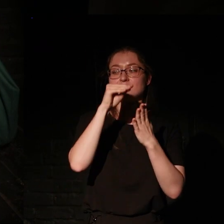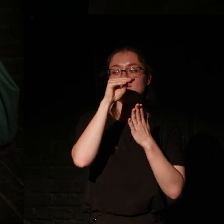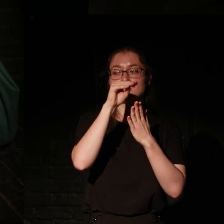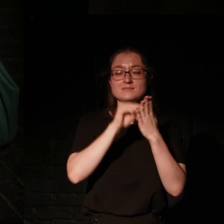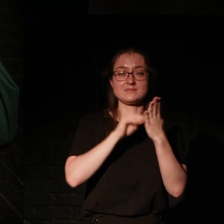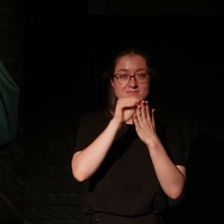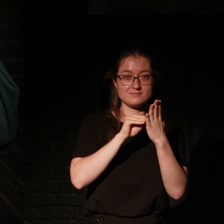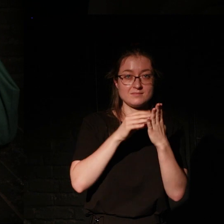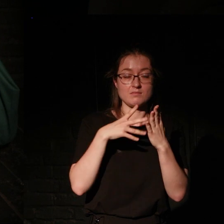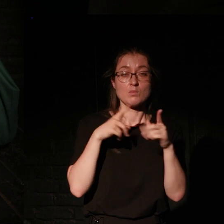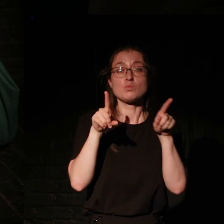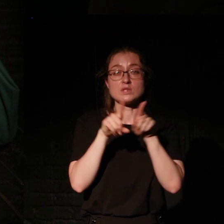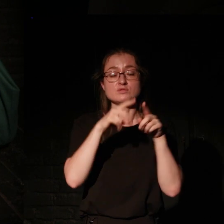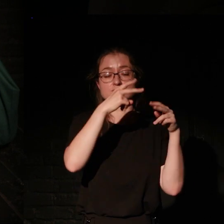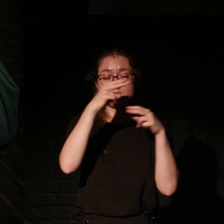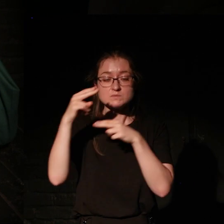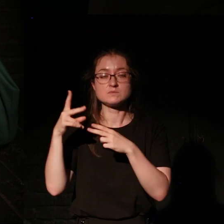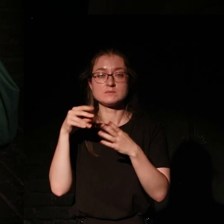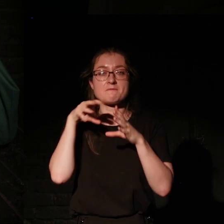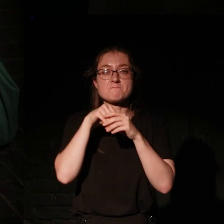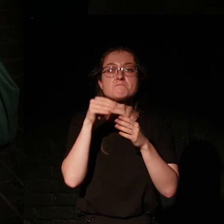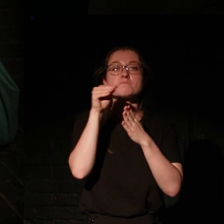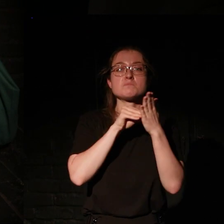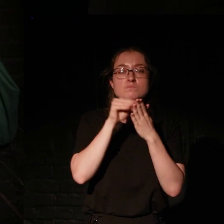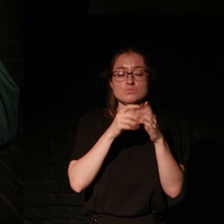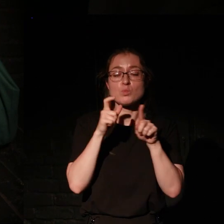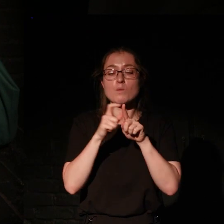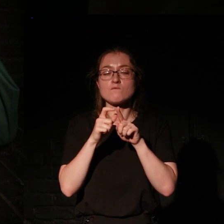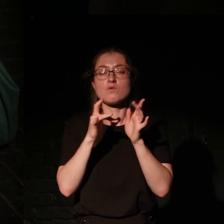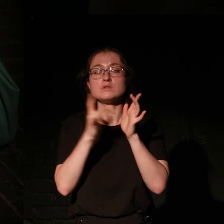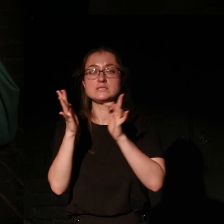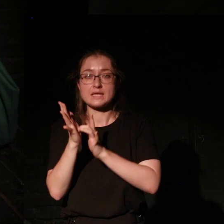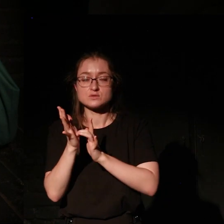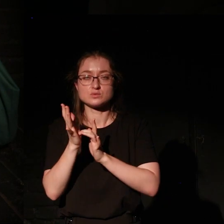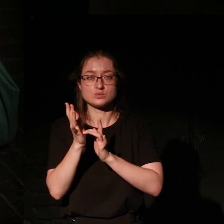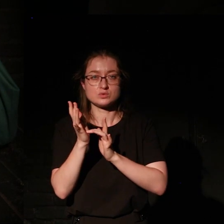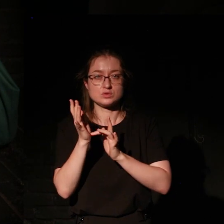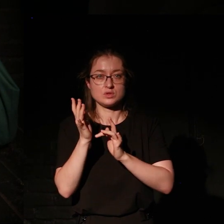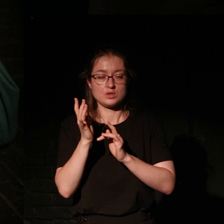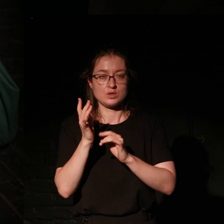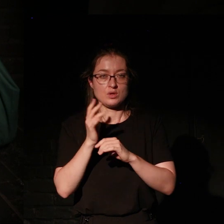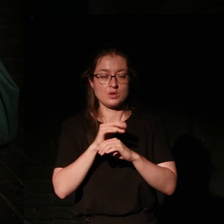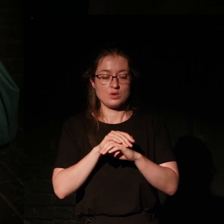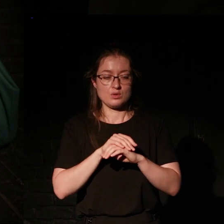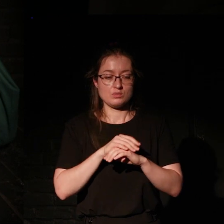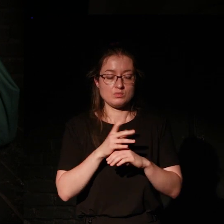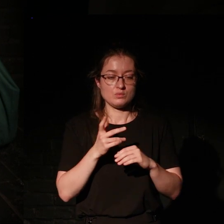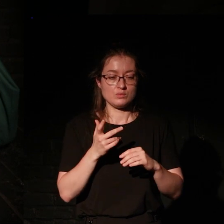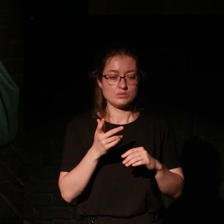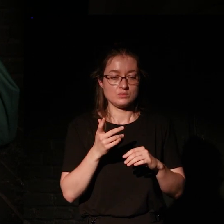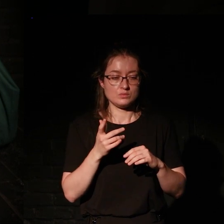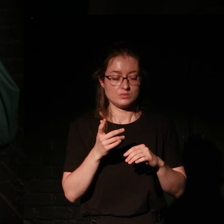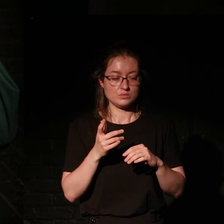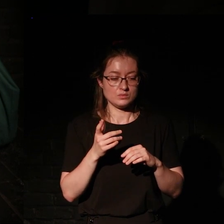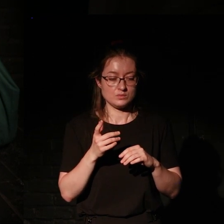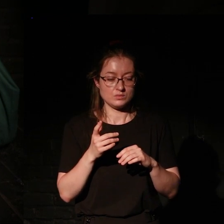tytułem takim chrystologicznym, oznacza Mesjasza, weź nie można tutaj tę preegzystencję